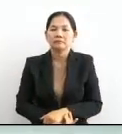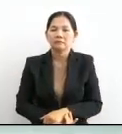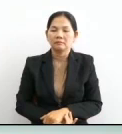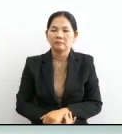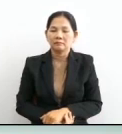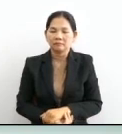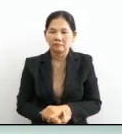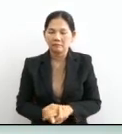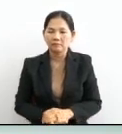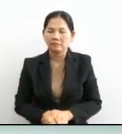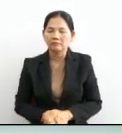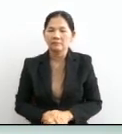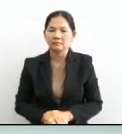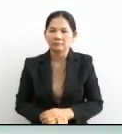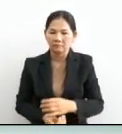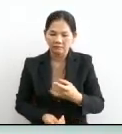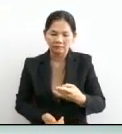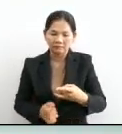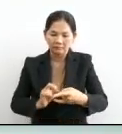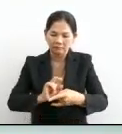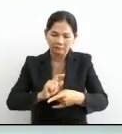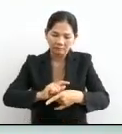ដំឡូងមី